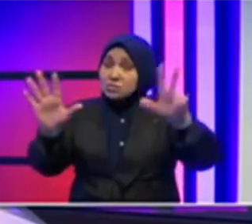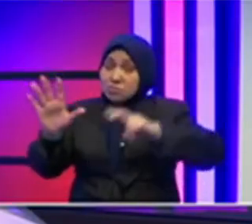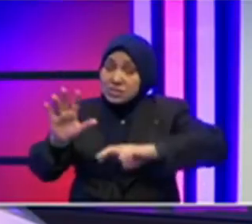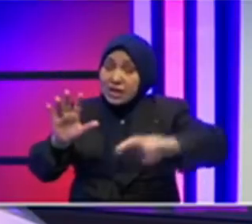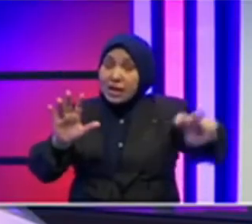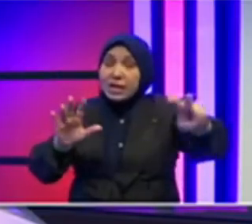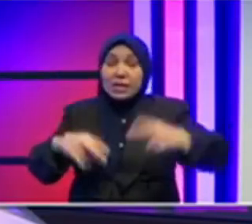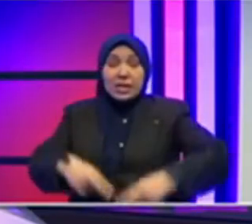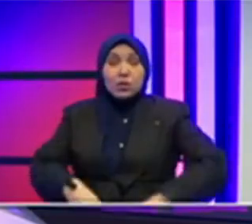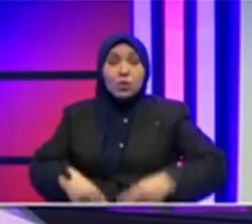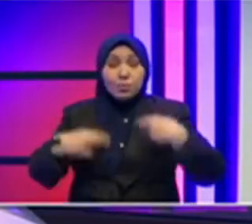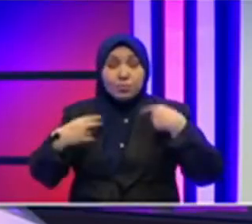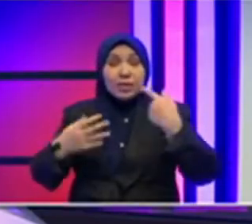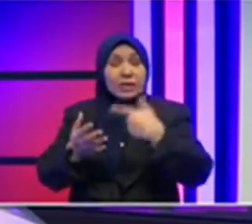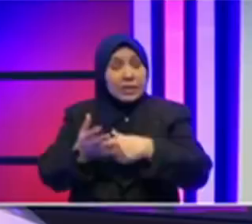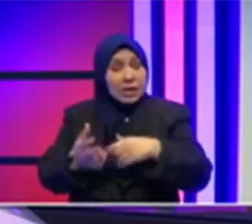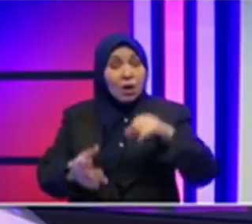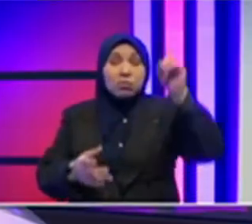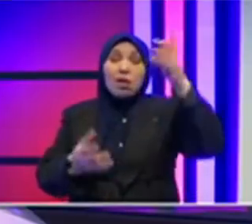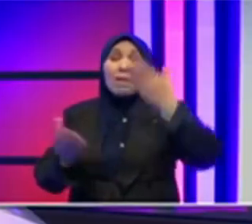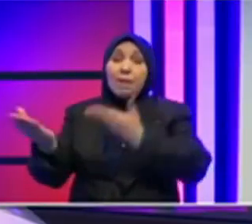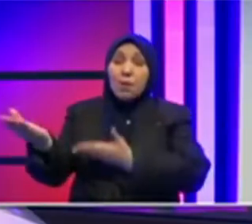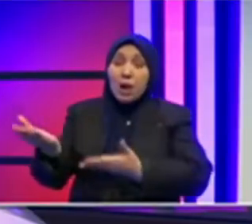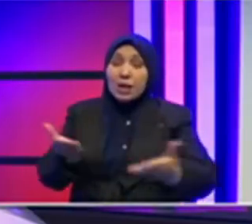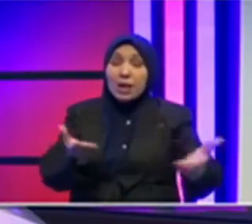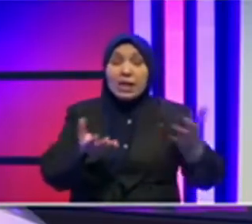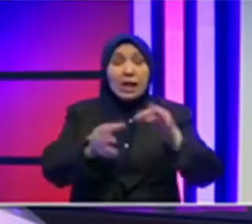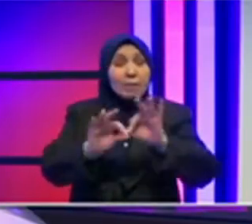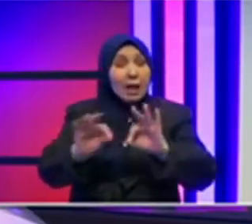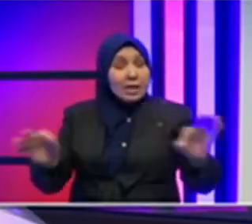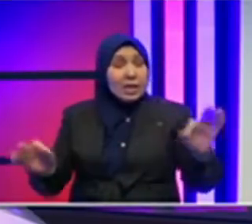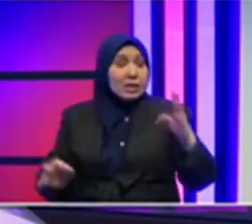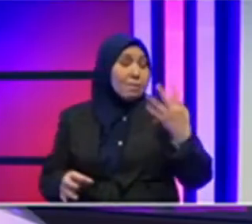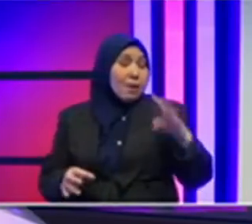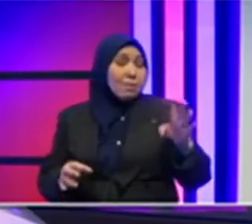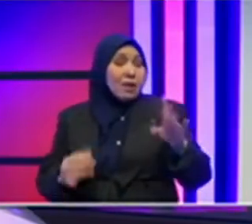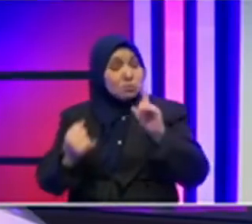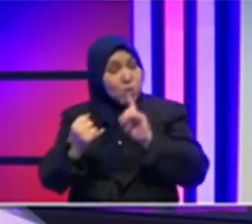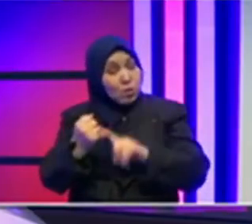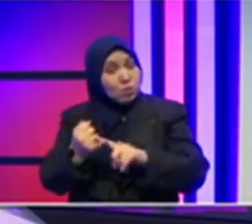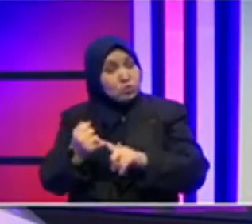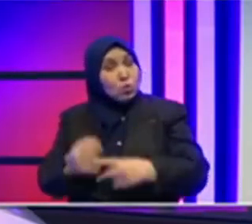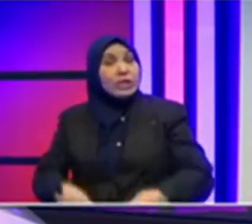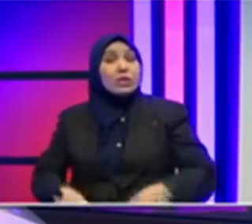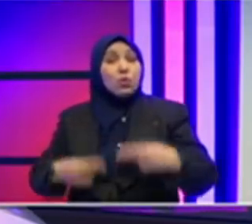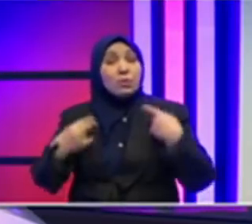ini, Allah bawakan dalam ayat yang ke-14 tentang penghujung kehidupan kita.